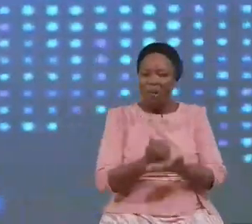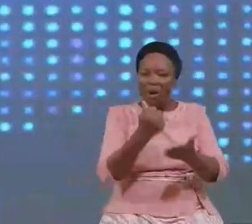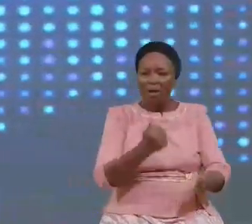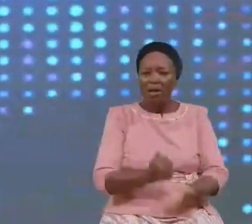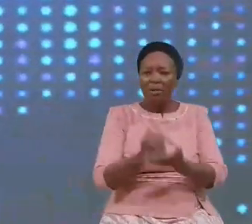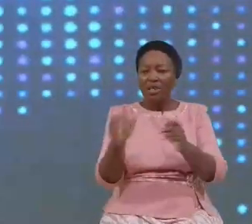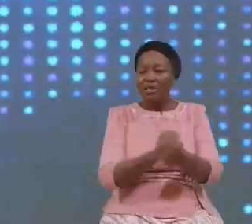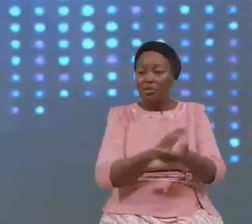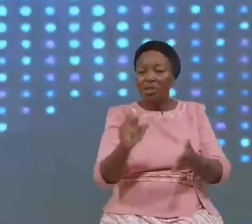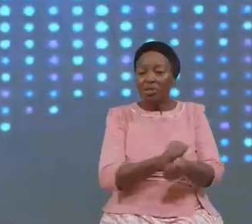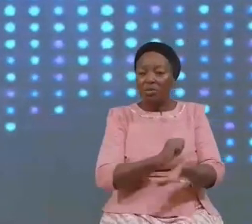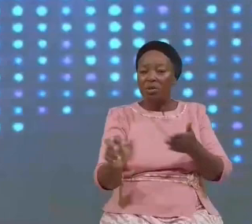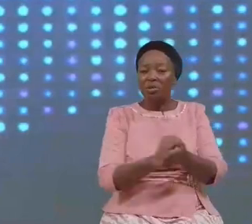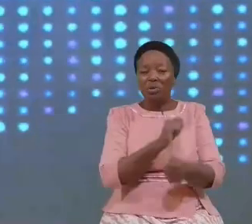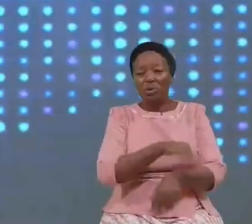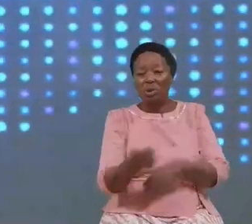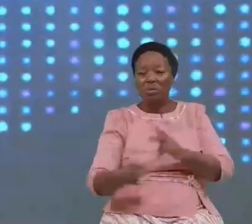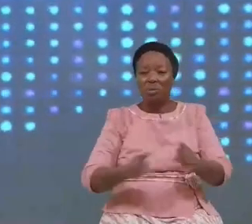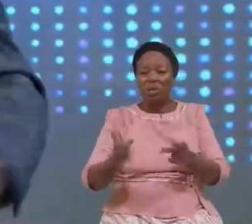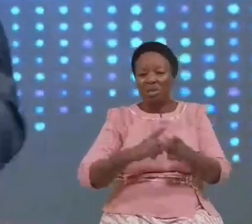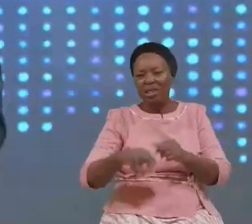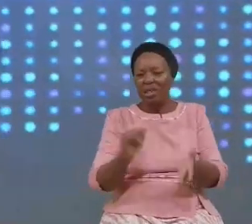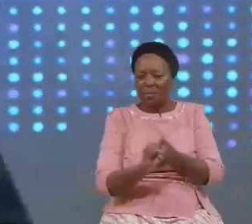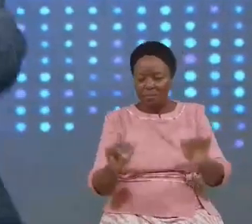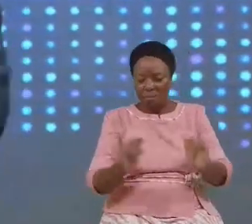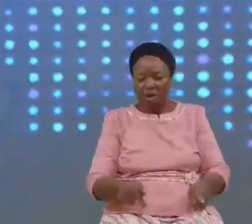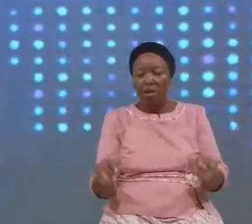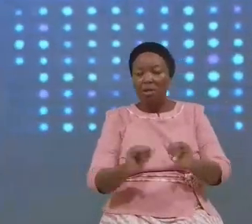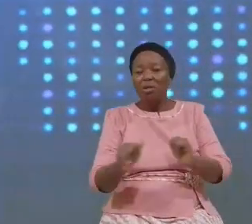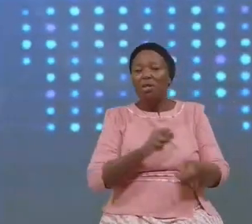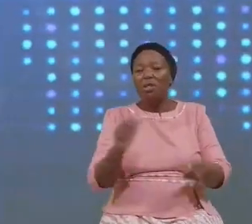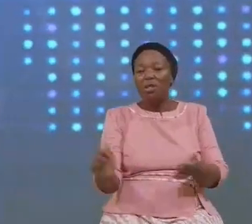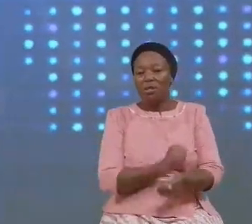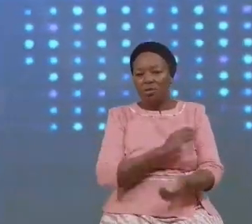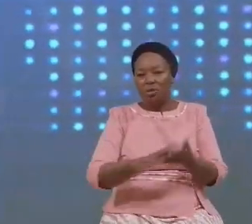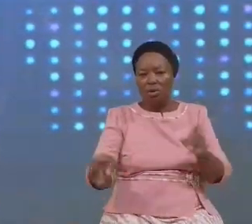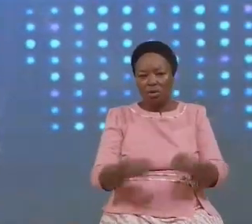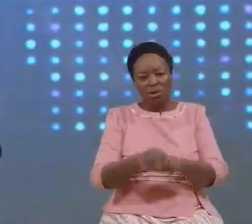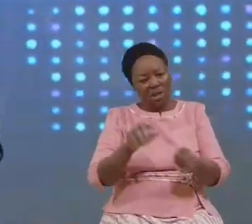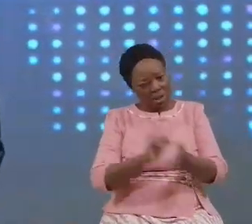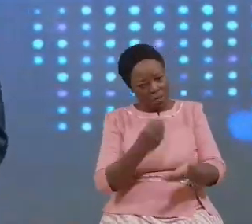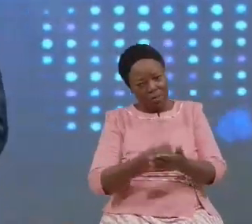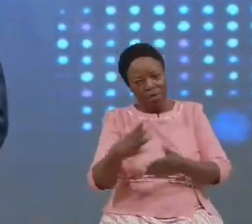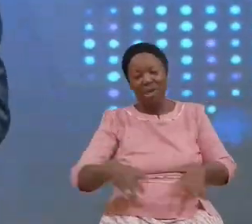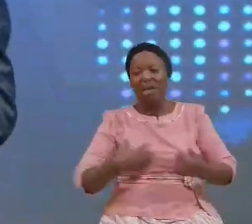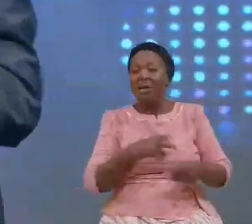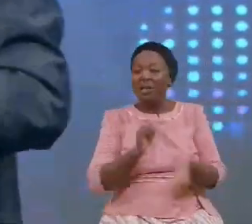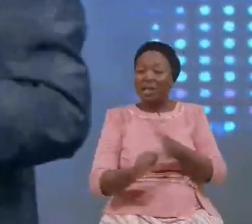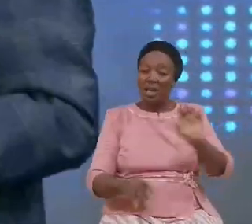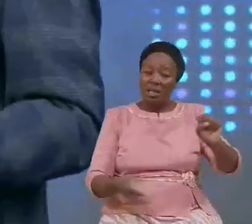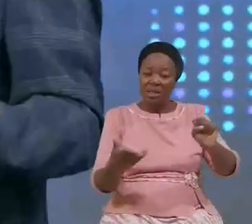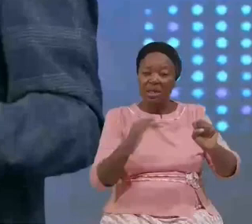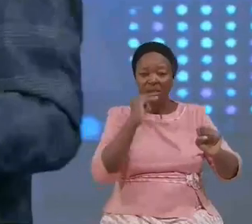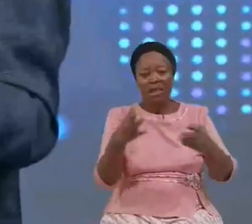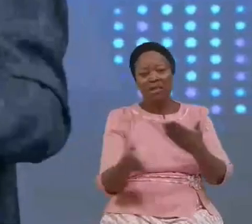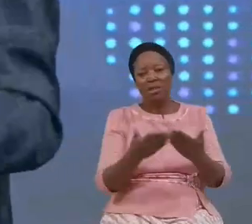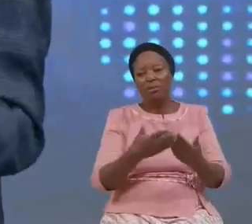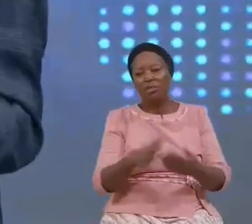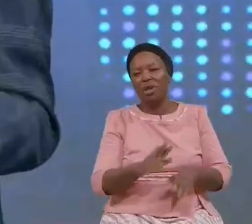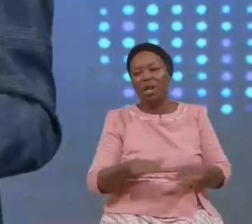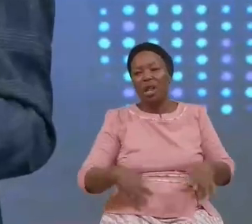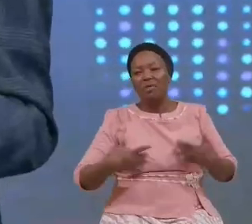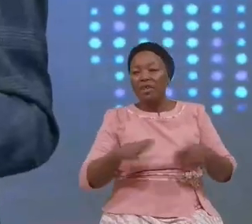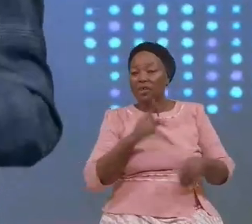autres et aussi est obligé vu gâcher alors ensuite c'est la vie pécheresse celui